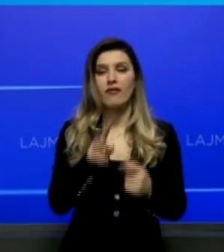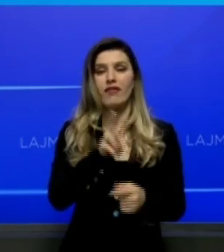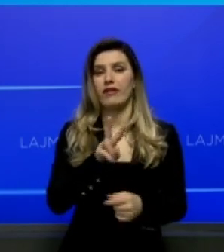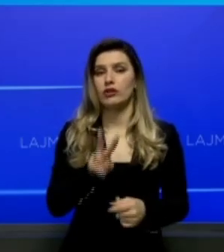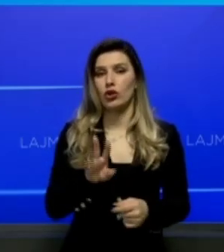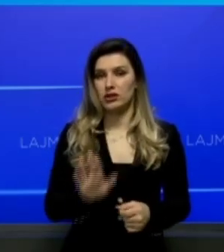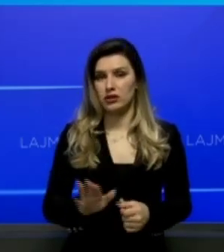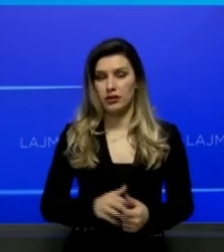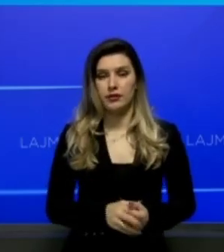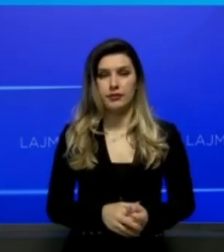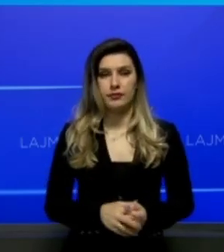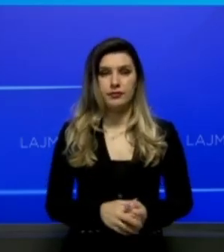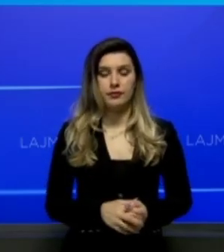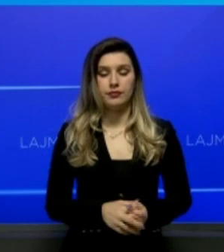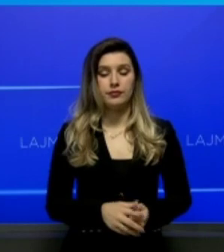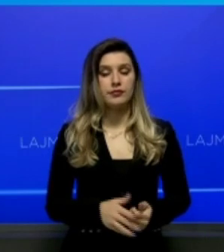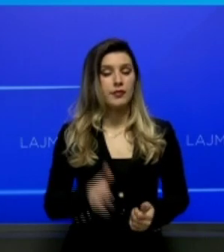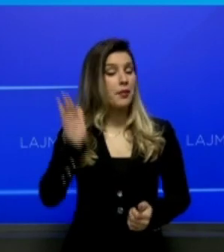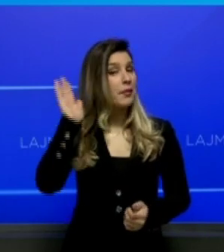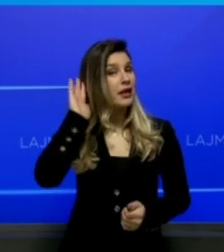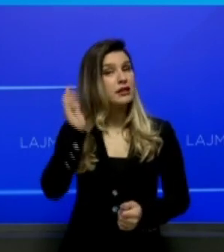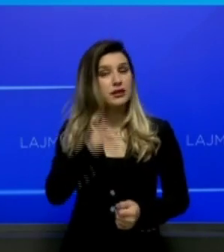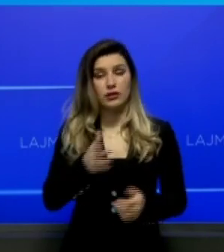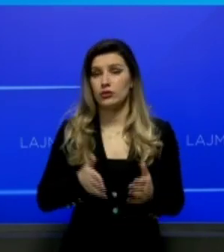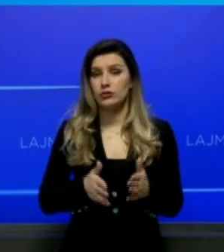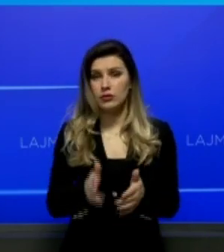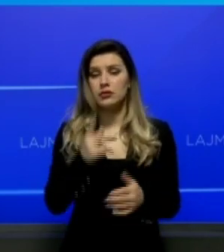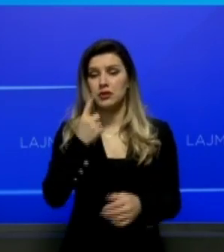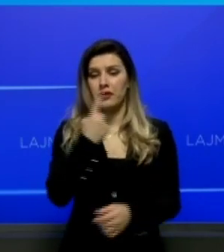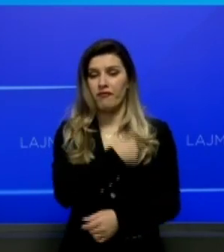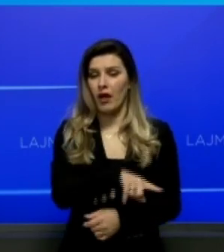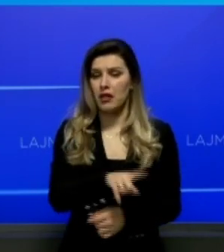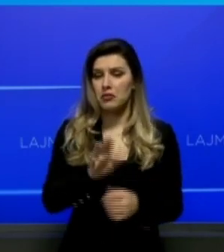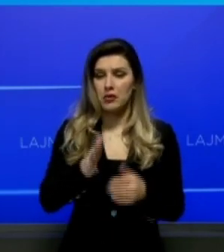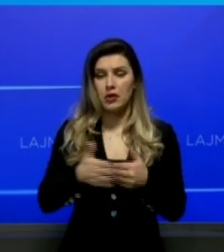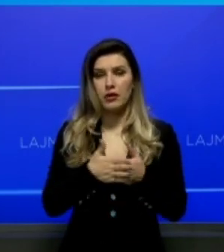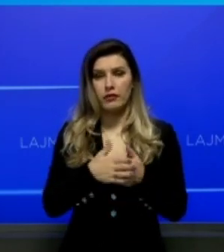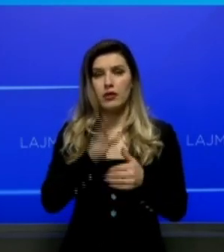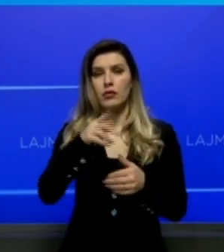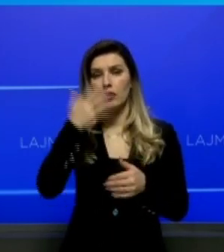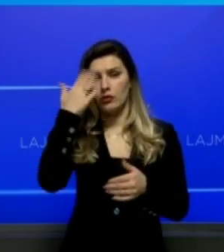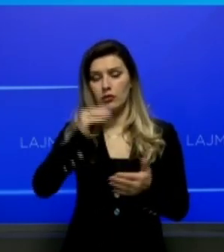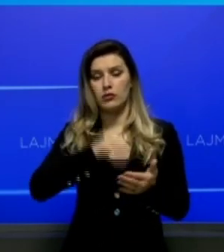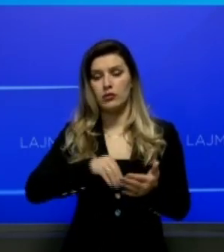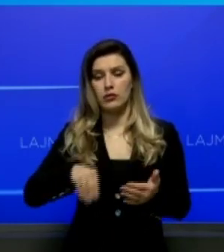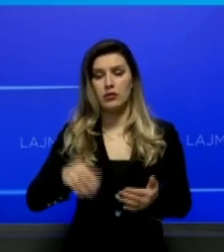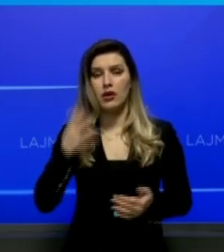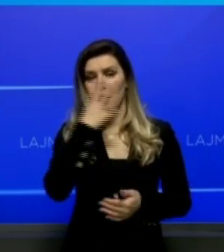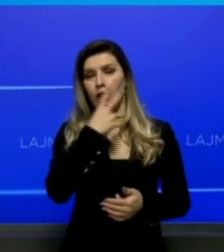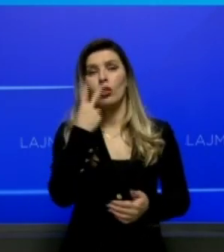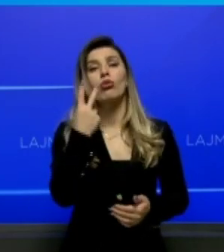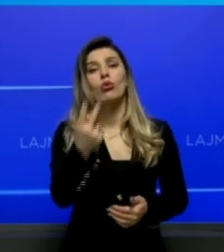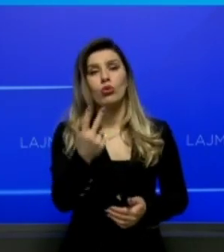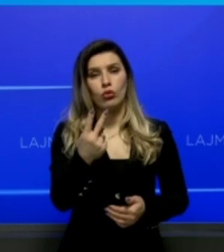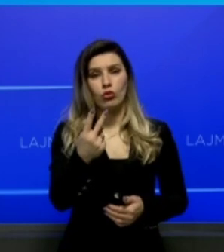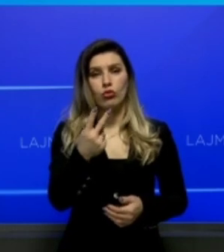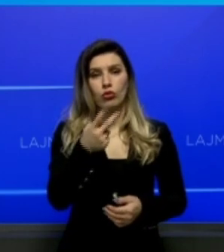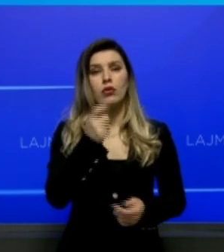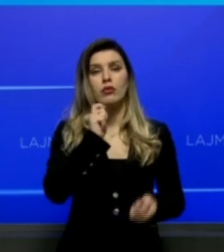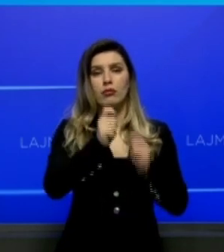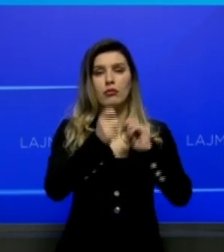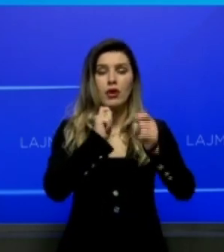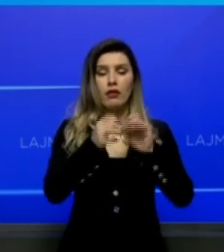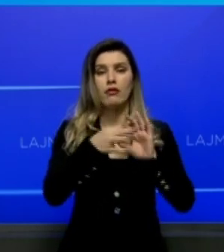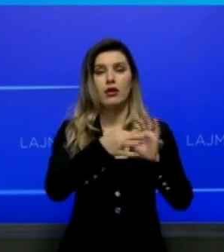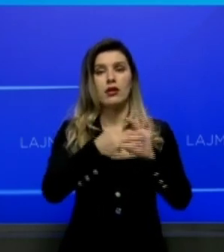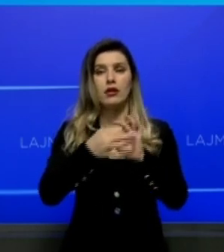vetëvendosje. Ministria e Infrastrukturës për me pak se një vit ka arritur të nënshkruaj 42 kontrata me negocim të drejtë për